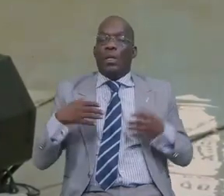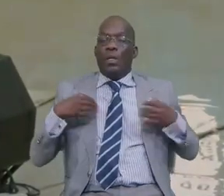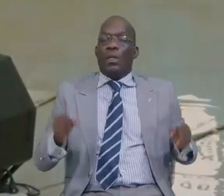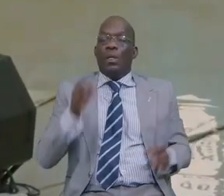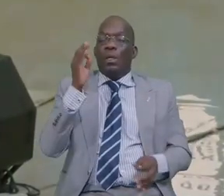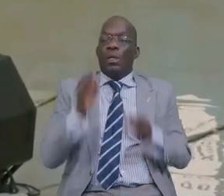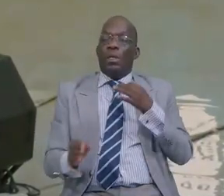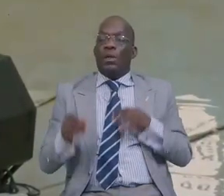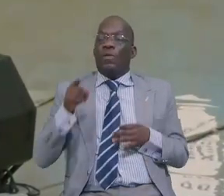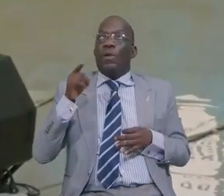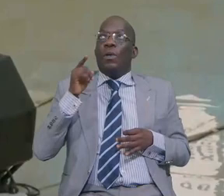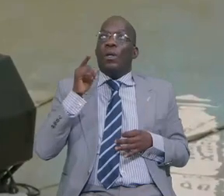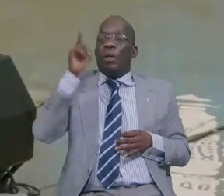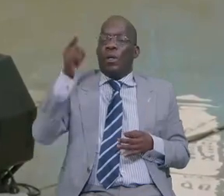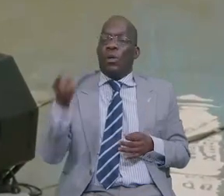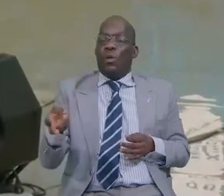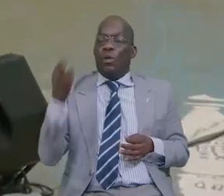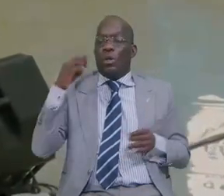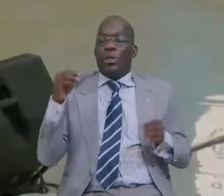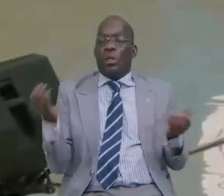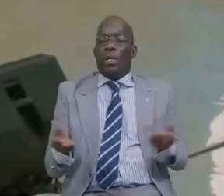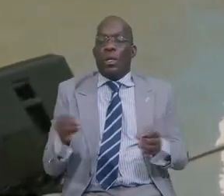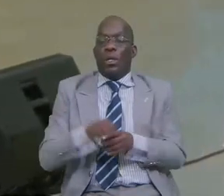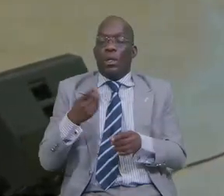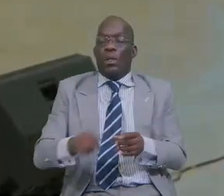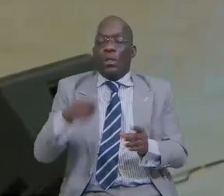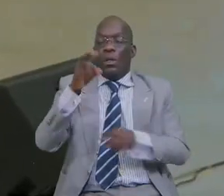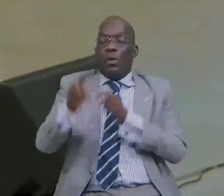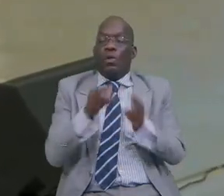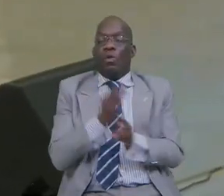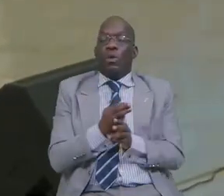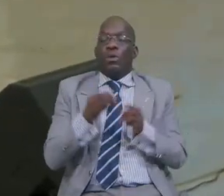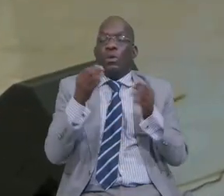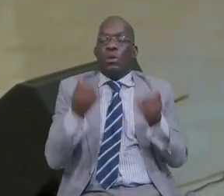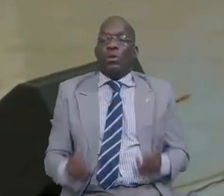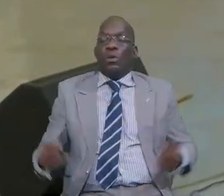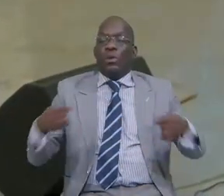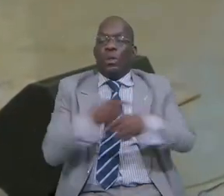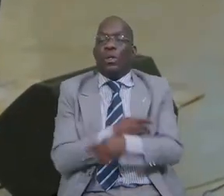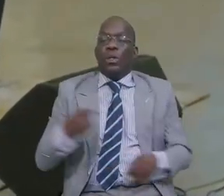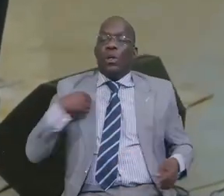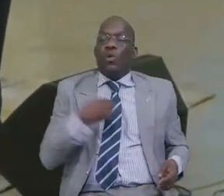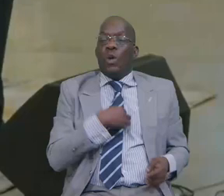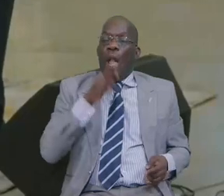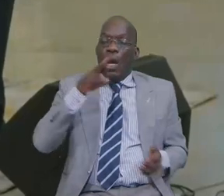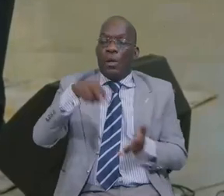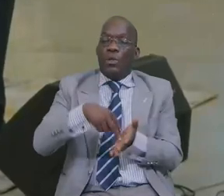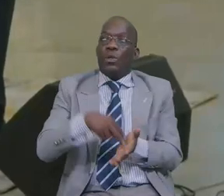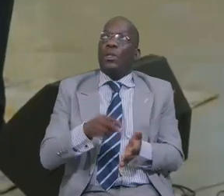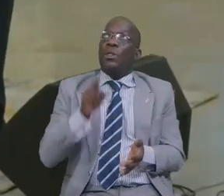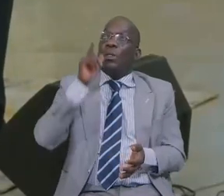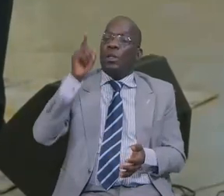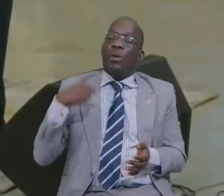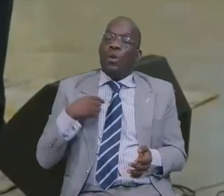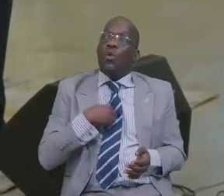lui pourrait guérir s'il était sur la terre dans le monde aujourd'hui. Nous le représentons. Nous sommes ses mains. Nous sommes